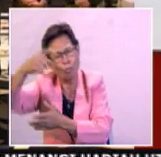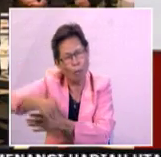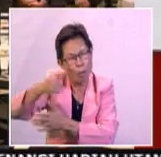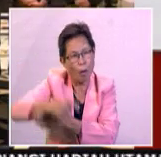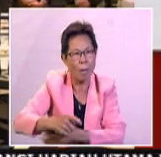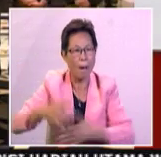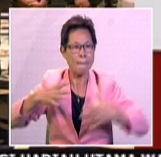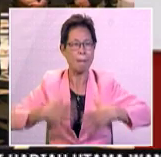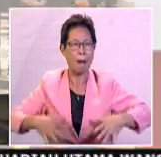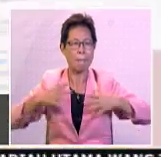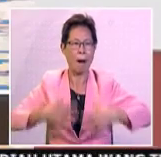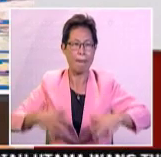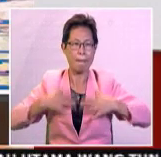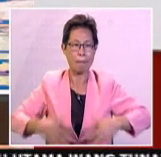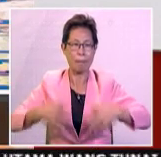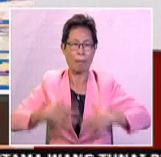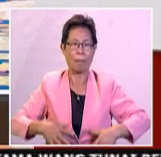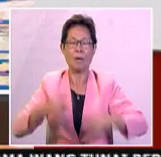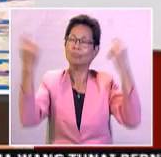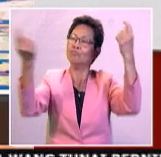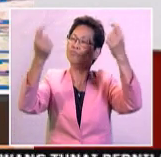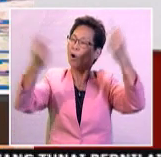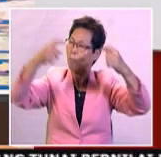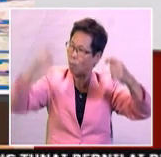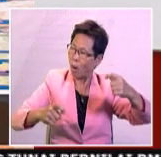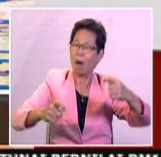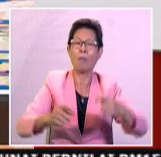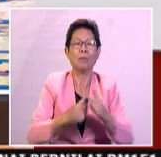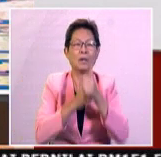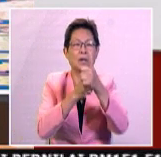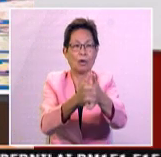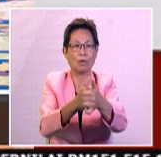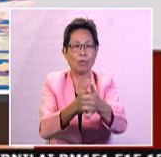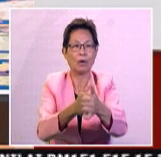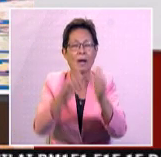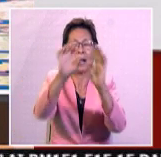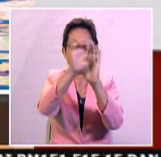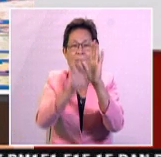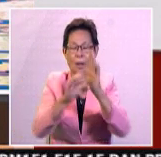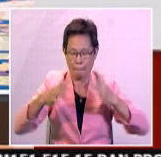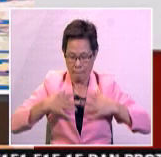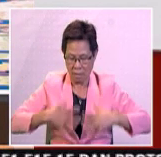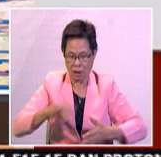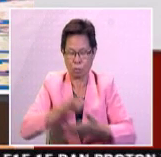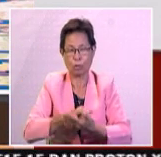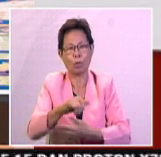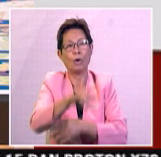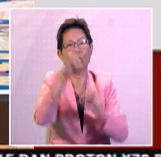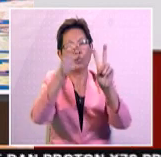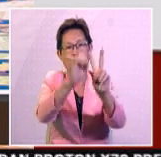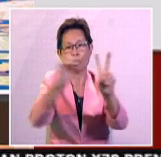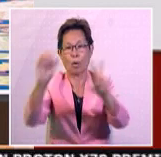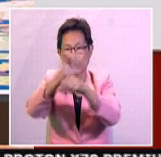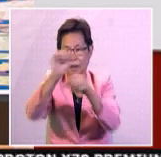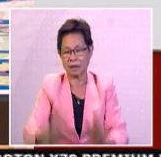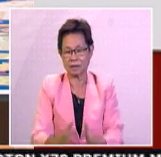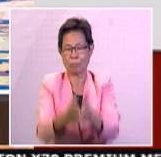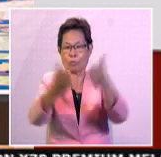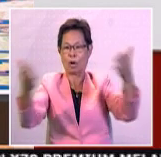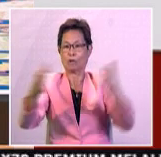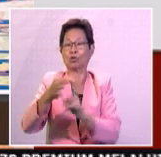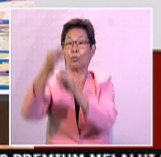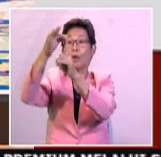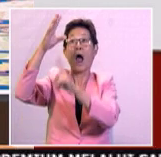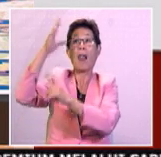diwajibkan mengenakan persalinan istiadat. Berdasarkan tata etika pemakaian itu, kira-kira 200 petugas media